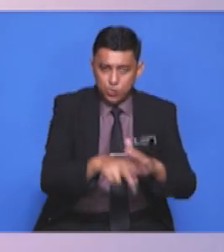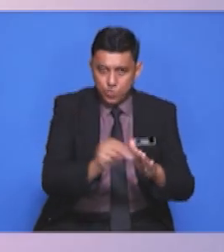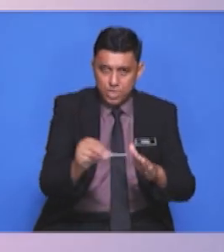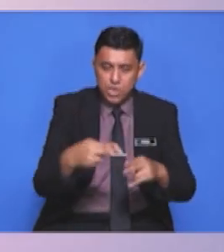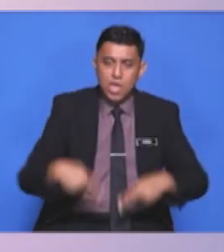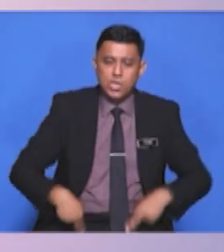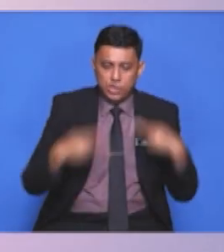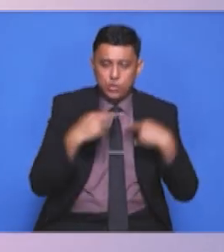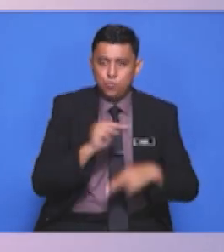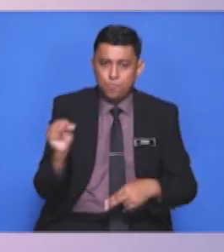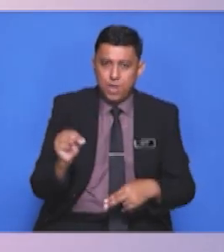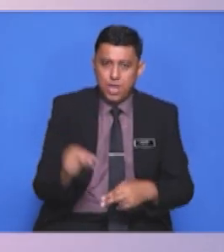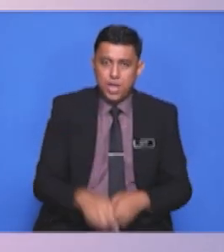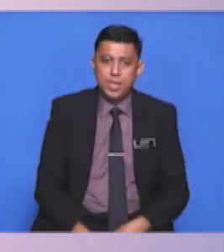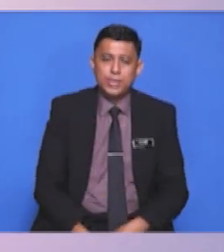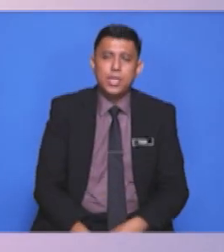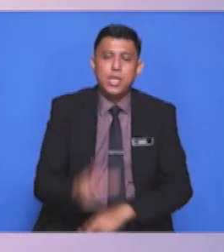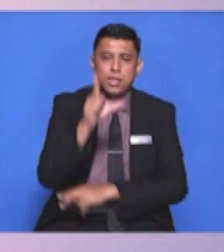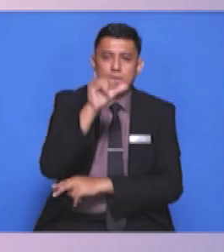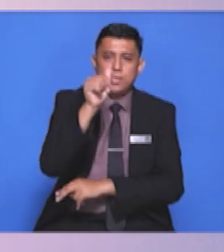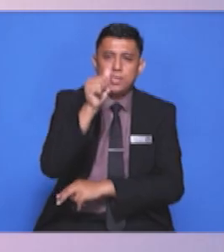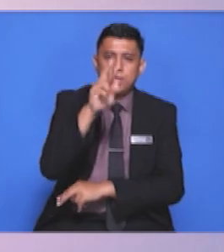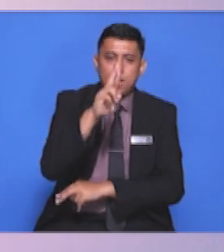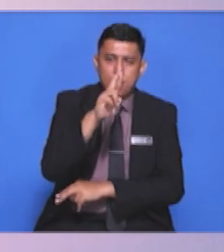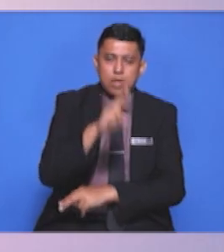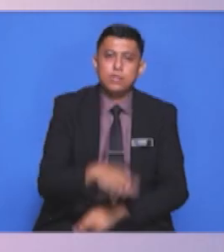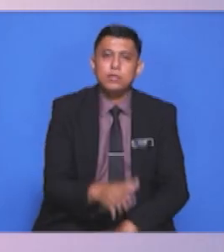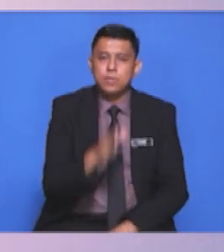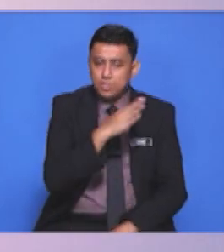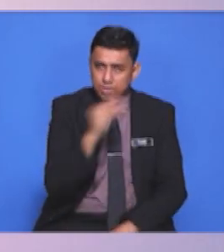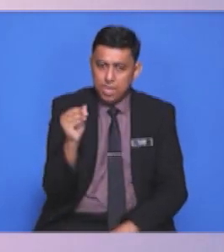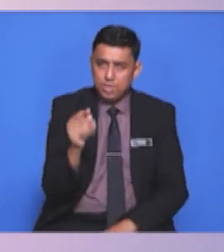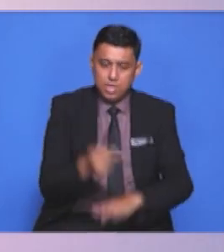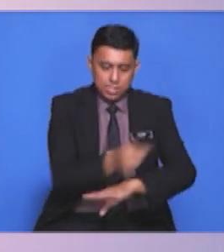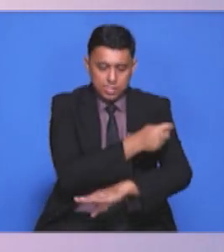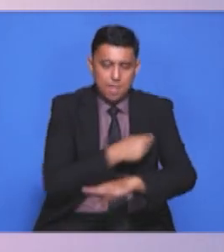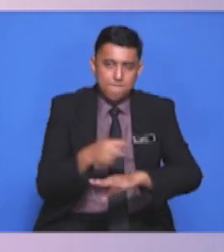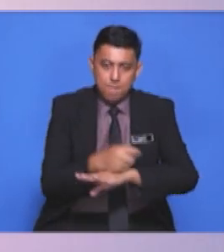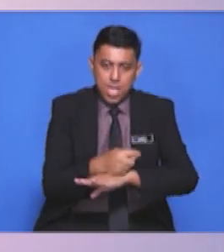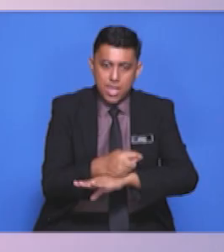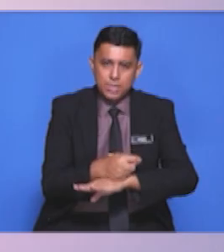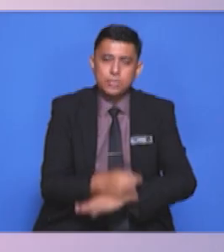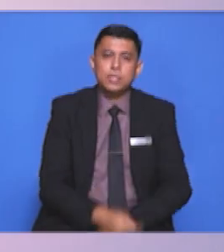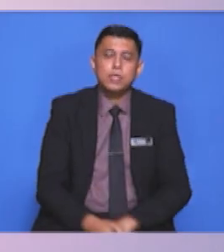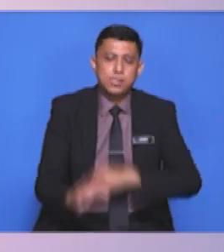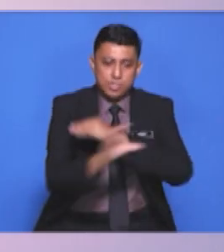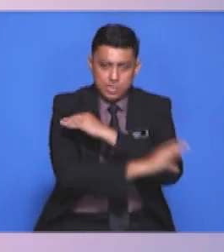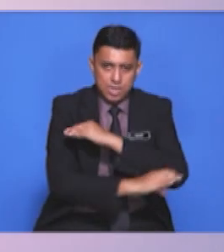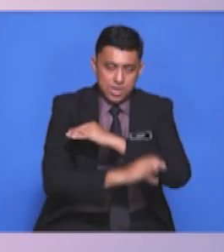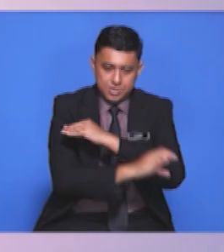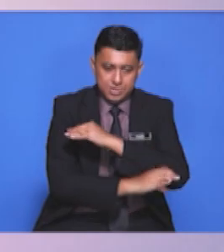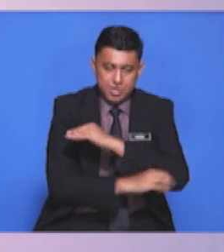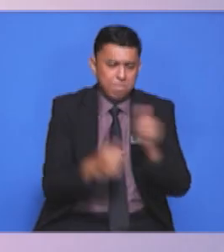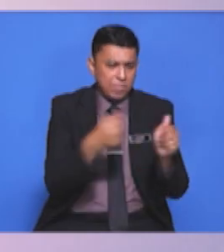kehidupan cie liar Lee dan taman toh Negara